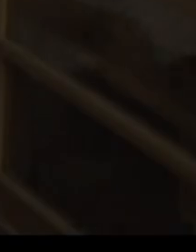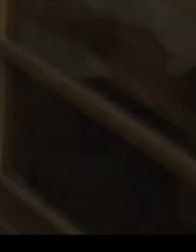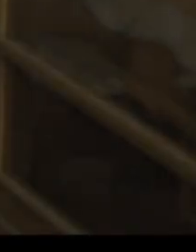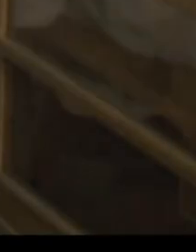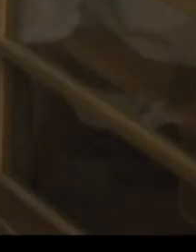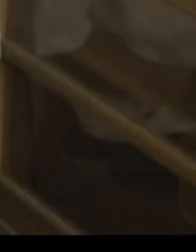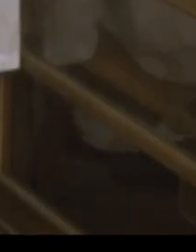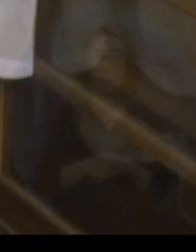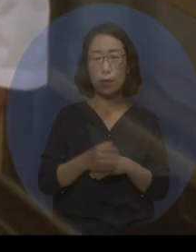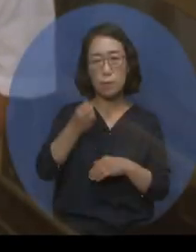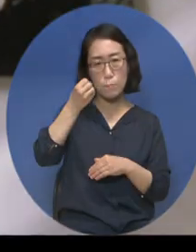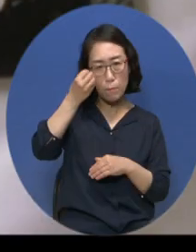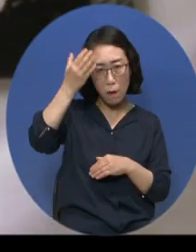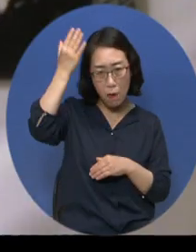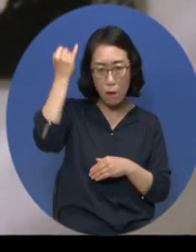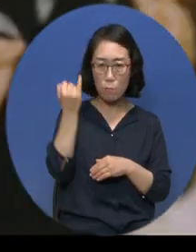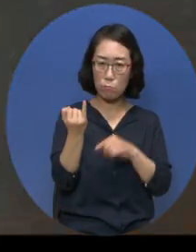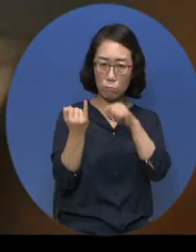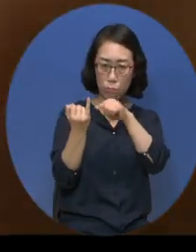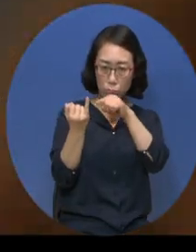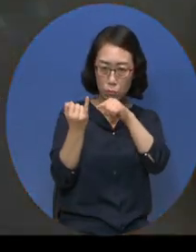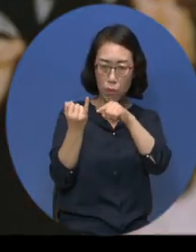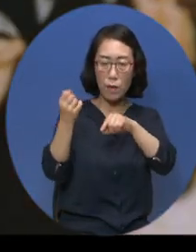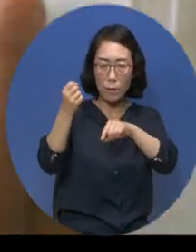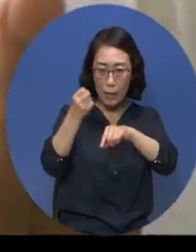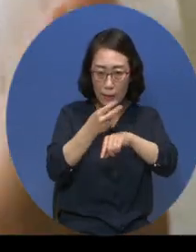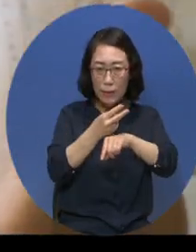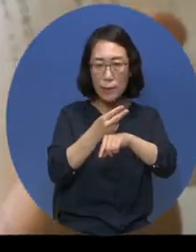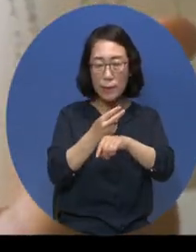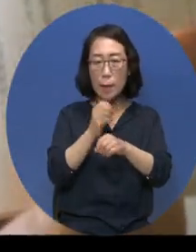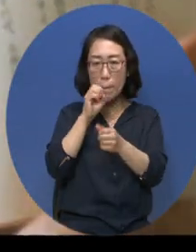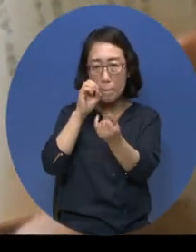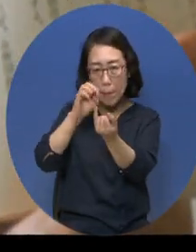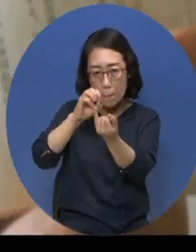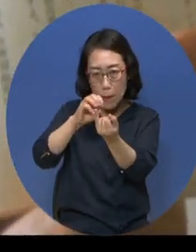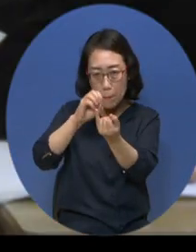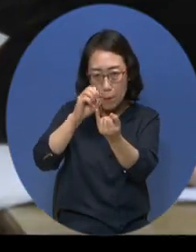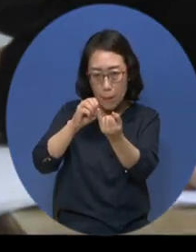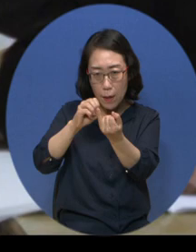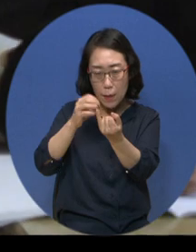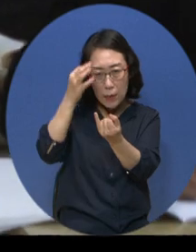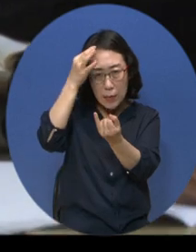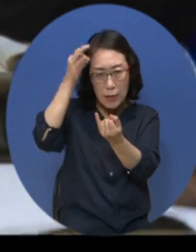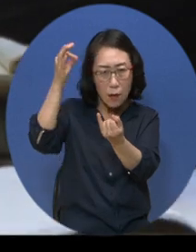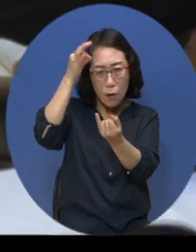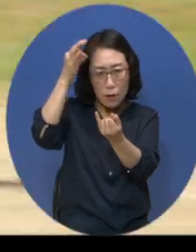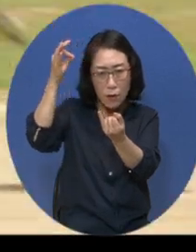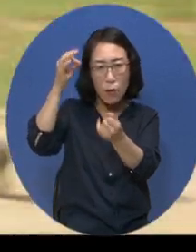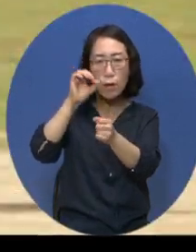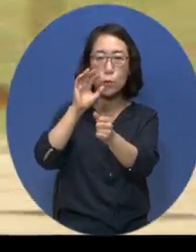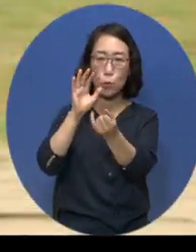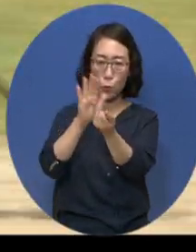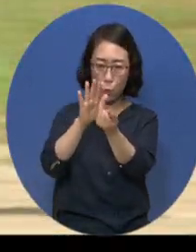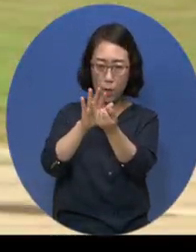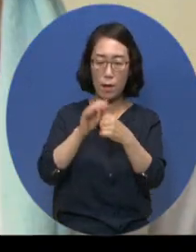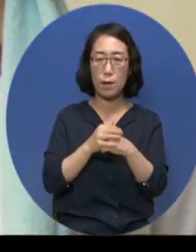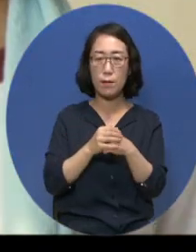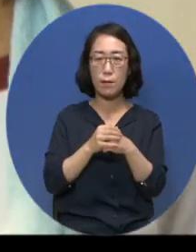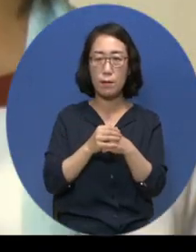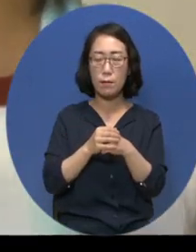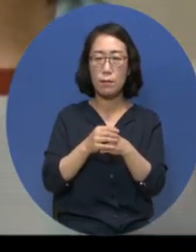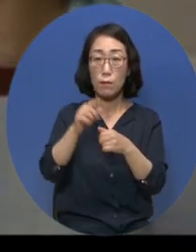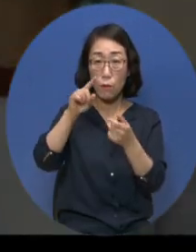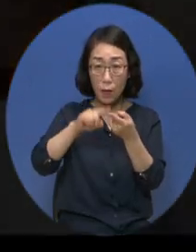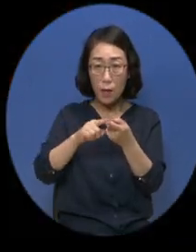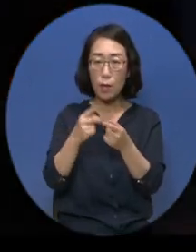好きになったのは僕の方から. 기억을 잃은 아내에게 옛 추억을 들려주며 기억이 돌아오기를 바라는 타쿠미.